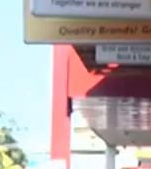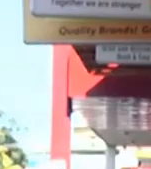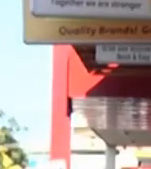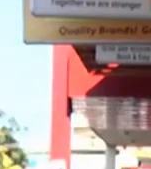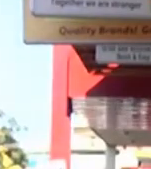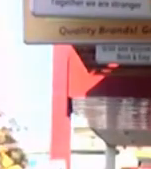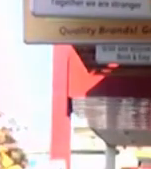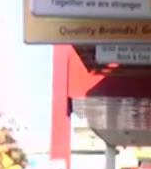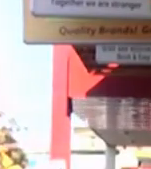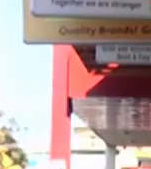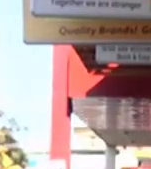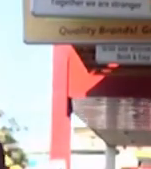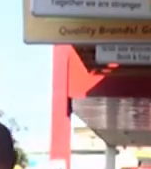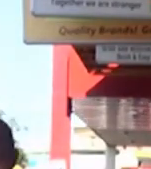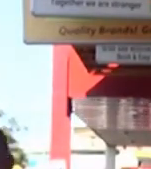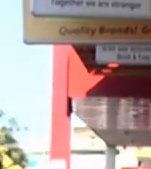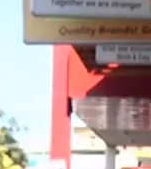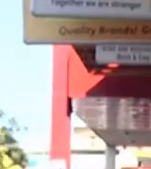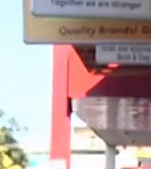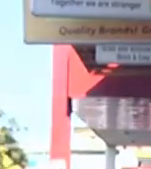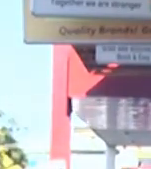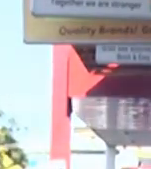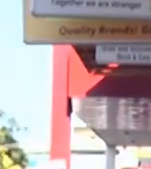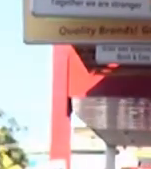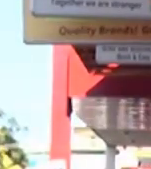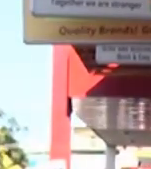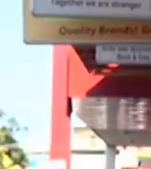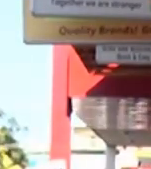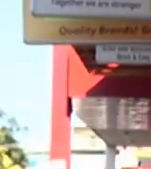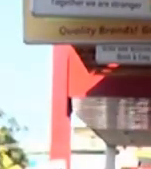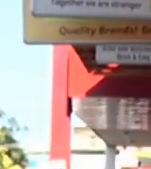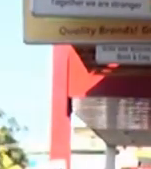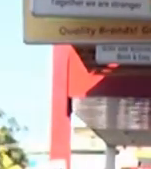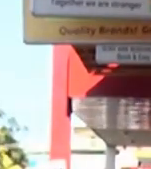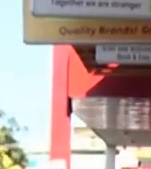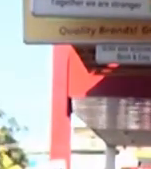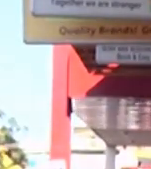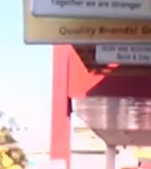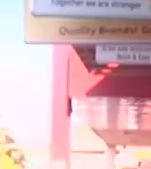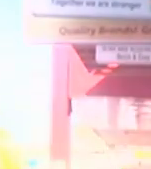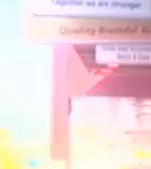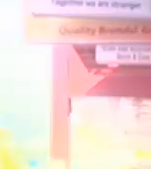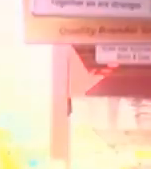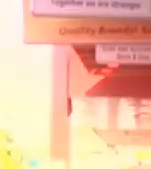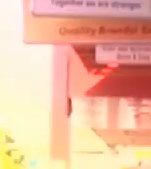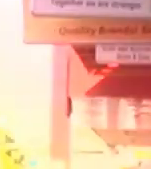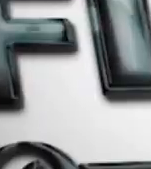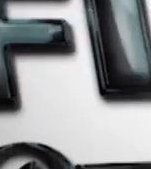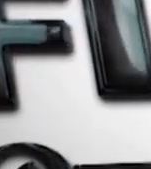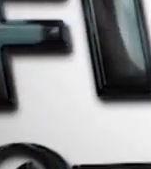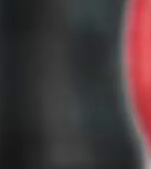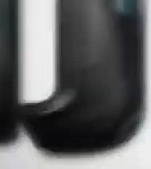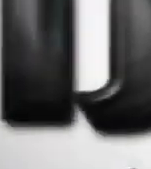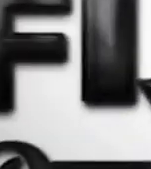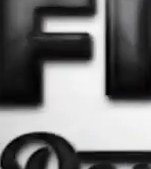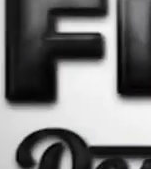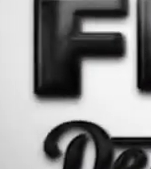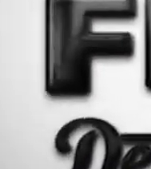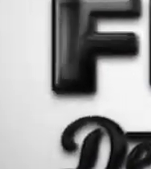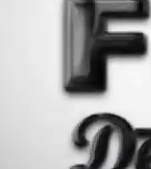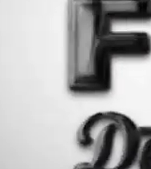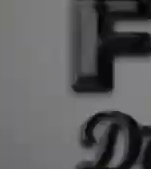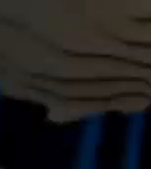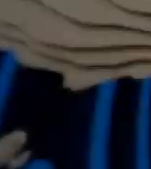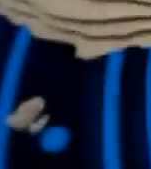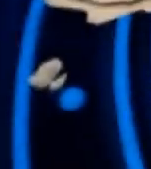मैं तो दिल्ली में रहता हूँ और रेडियो फीजी रोज सुनता हूँ. रेडियो फीजी 2